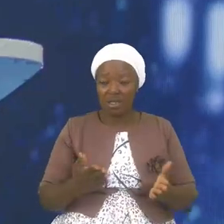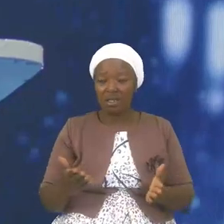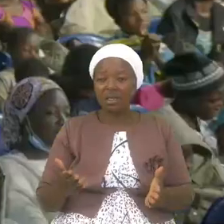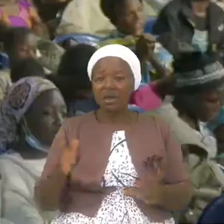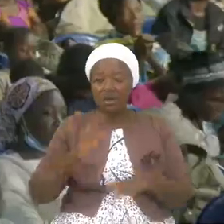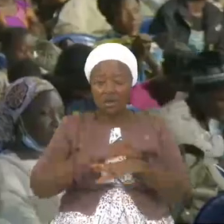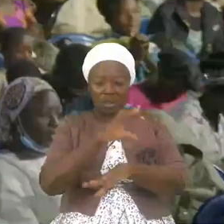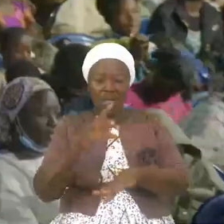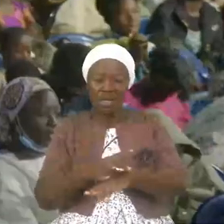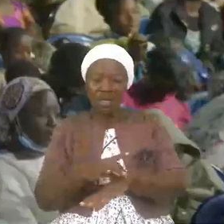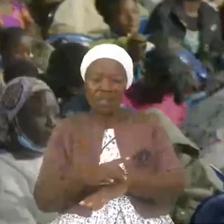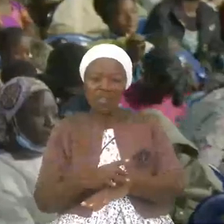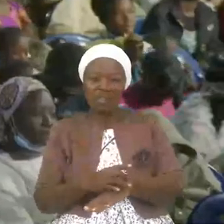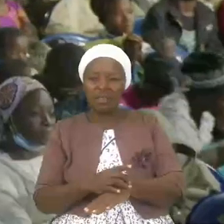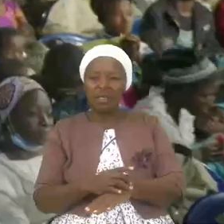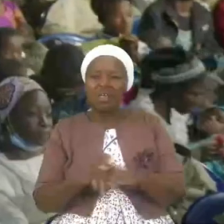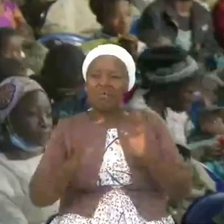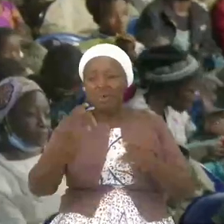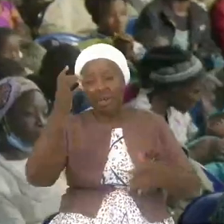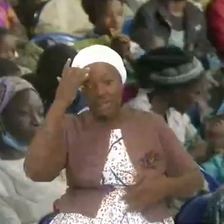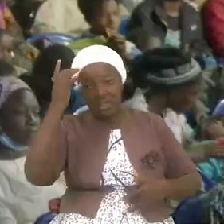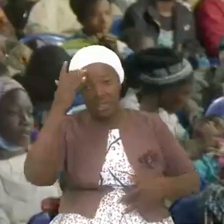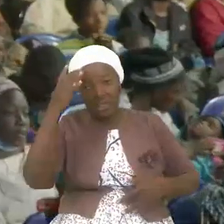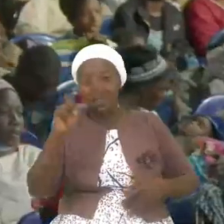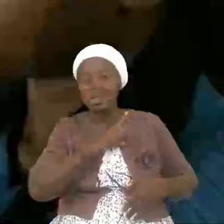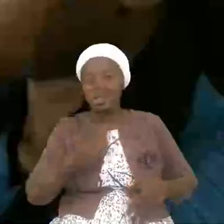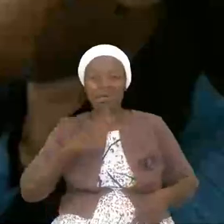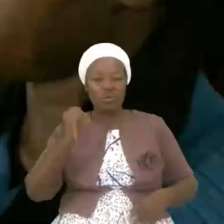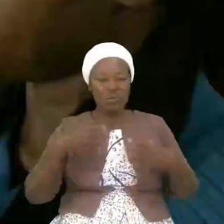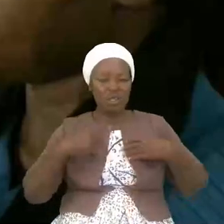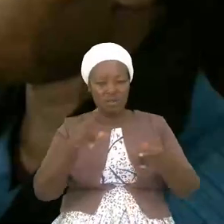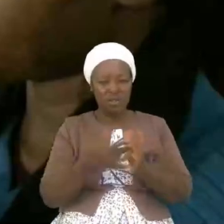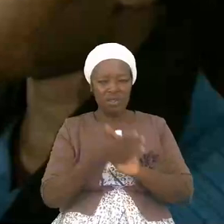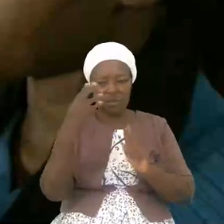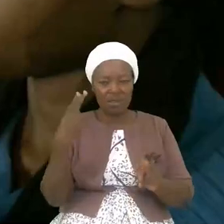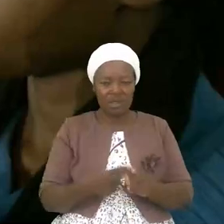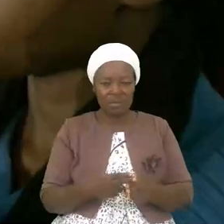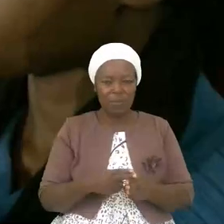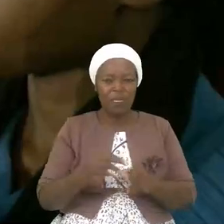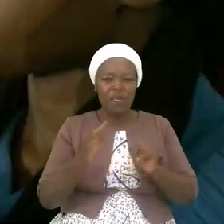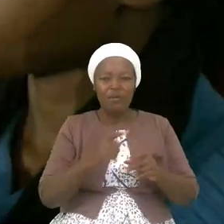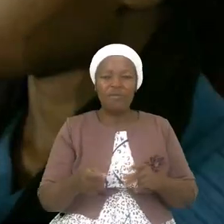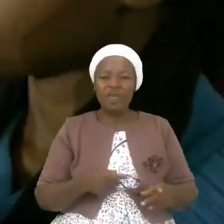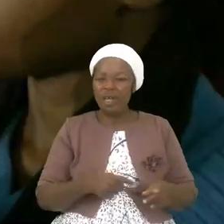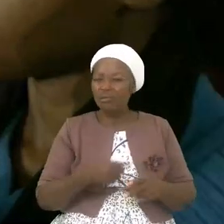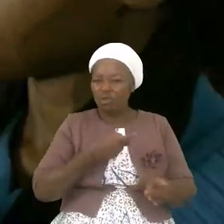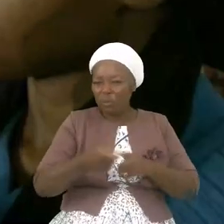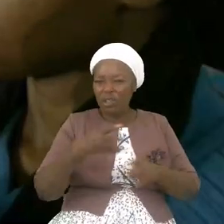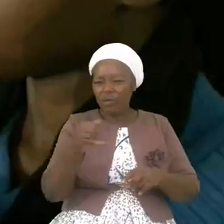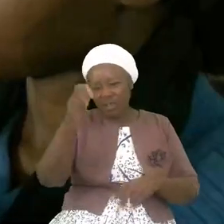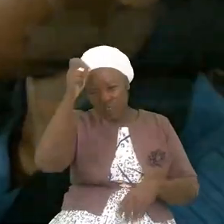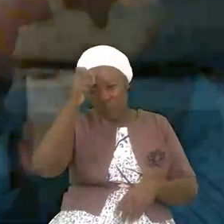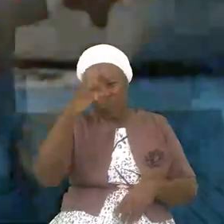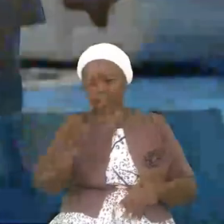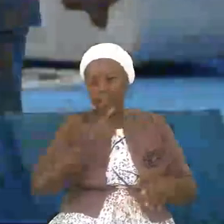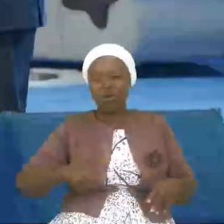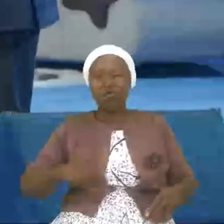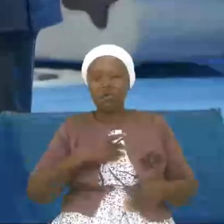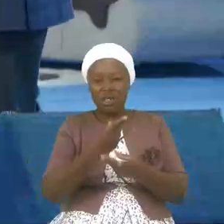encore ici-bas, si tu es malade, il va te guérir. Si tu es tourmenté, il va te